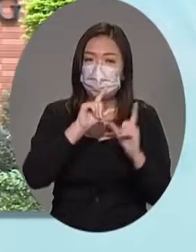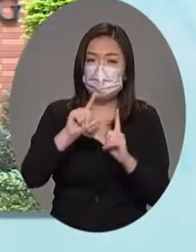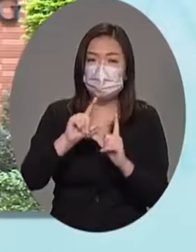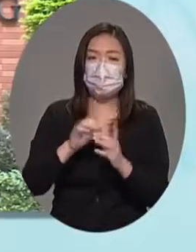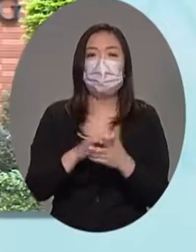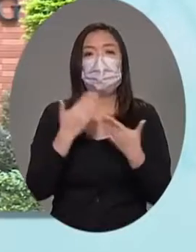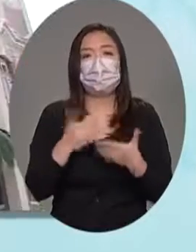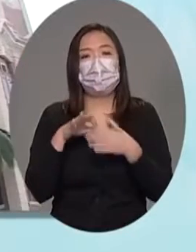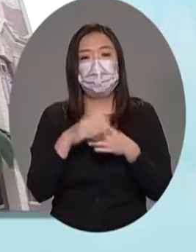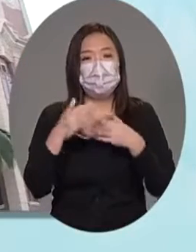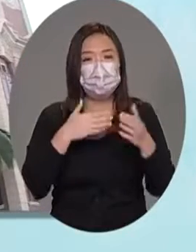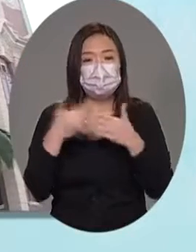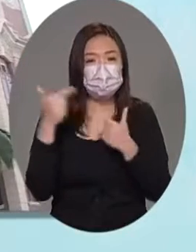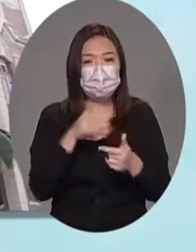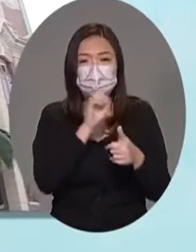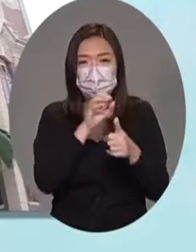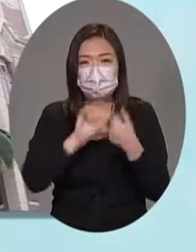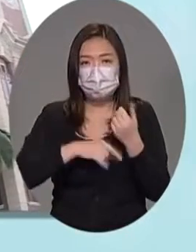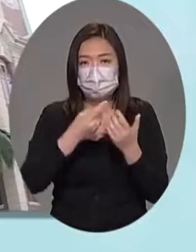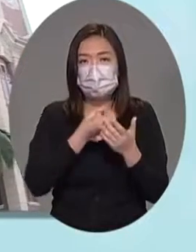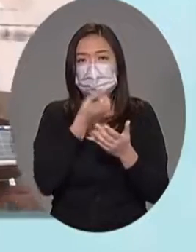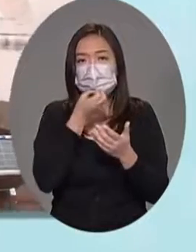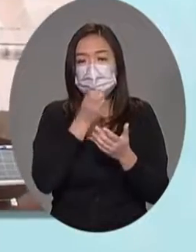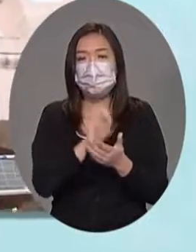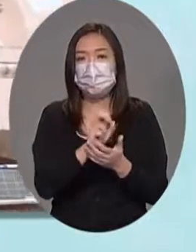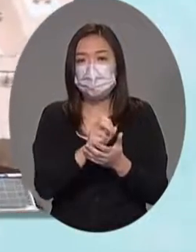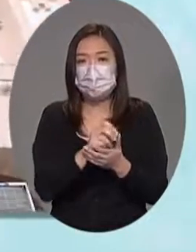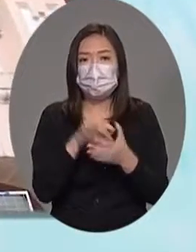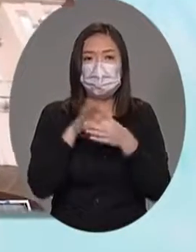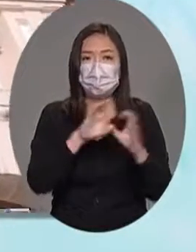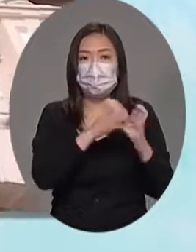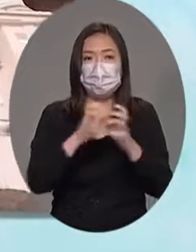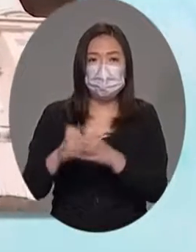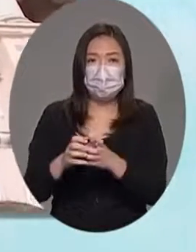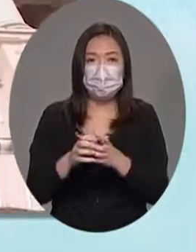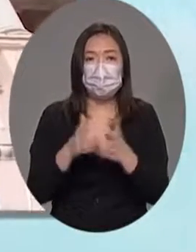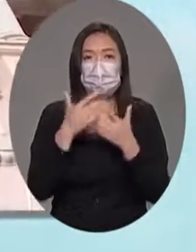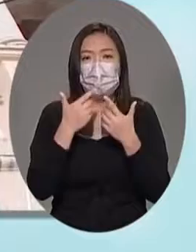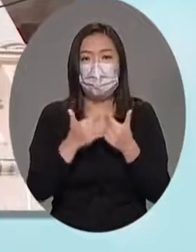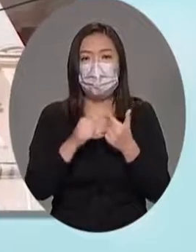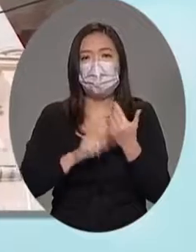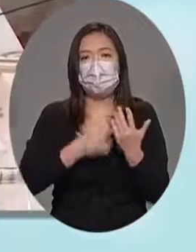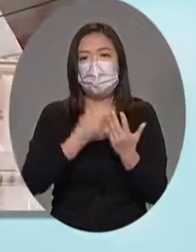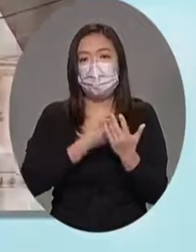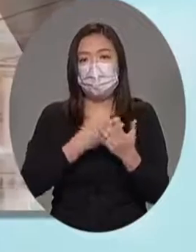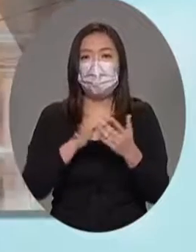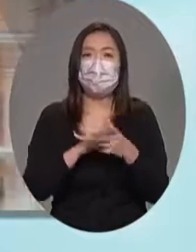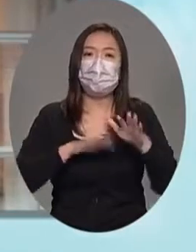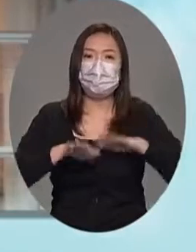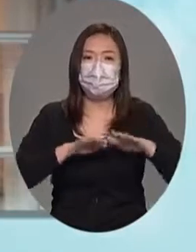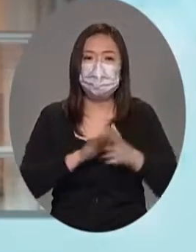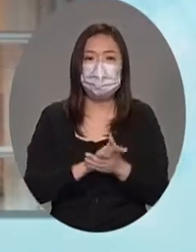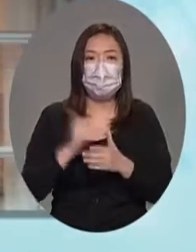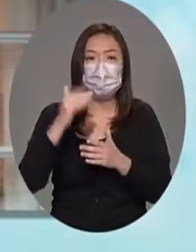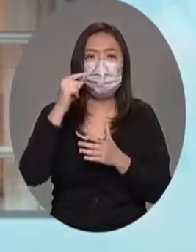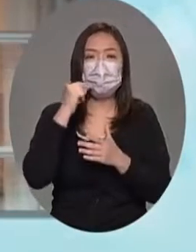話，仍然就事件繼續徵詢法律意見，並會同相關單位按合法合理基礎處理。高志